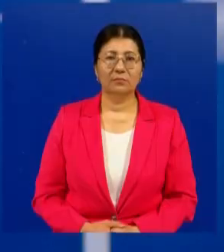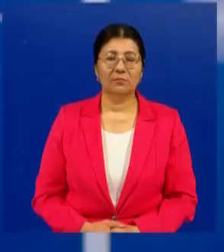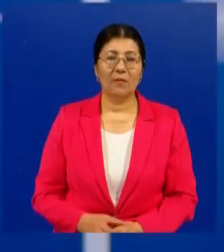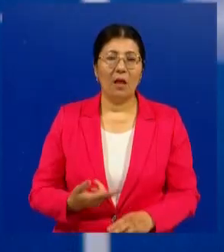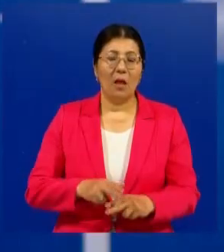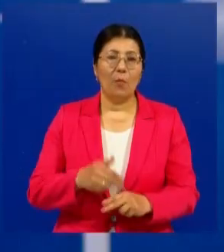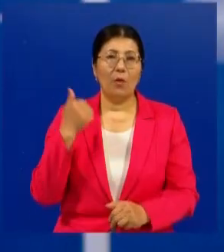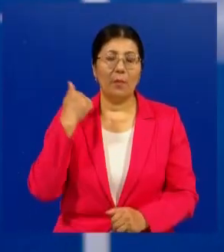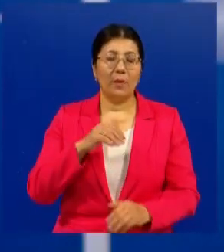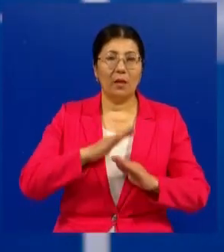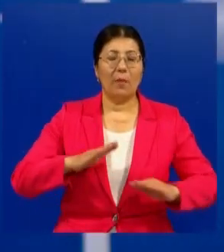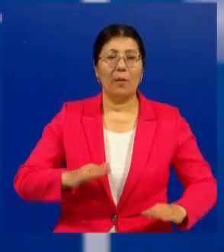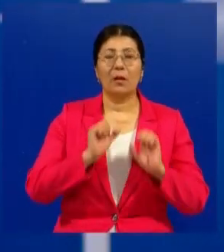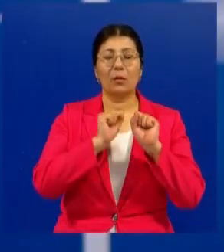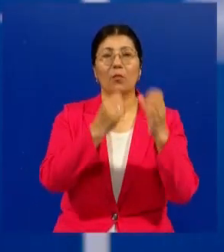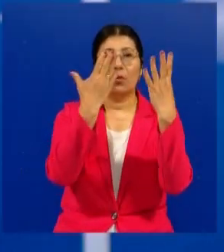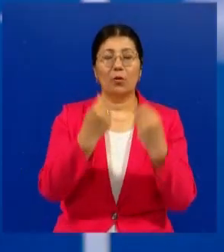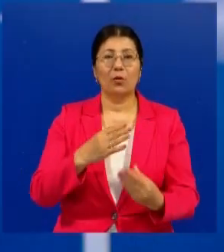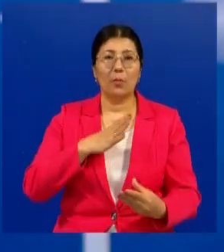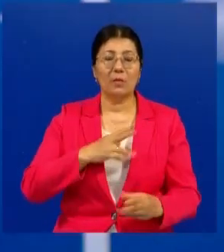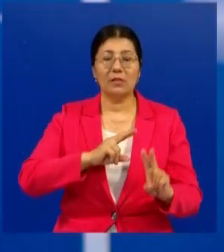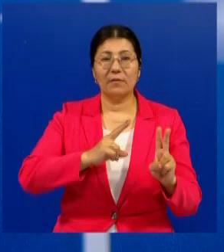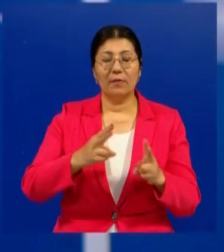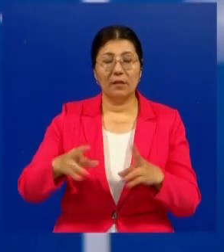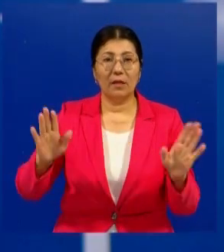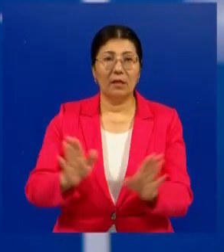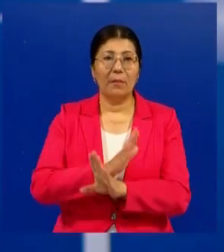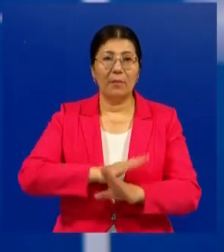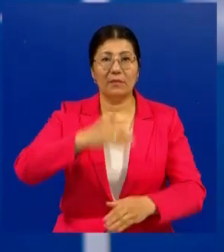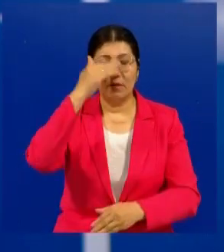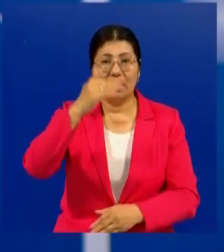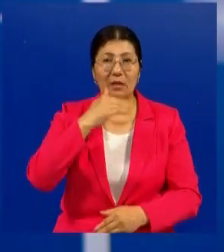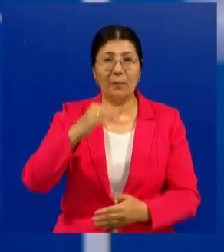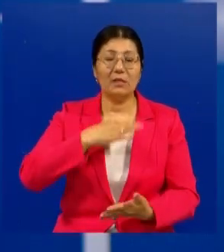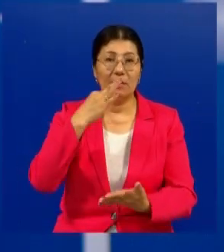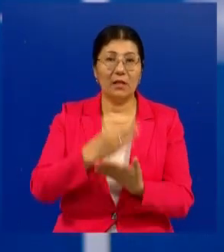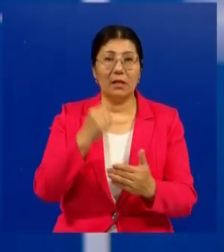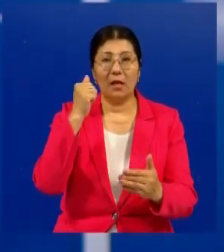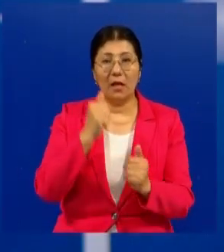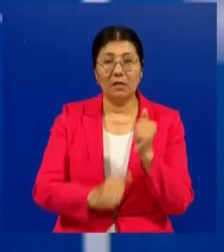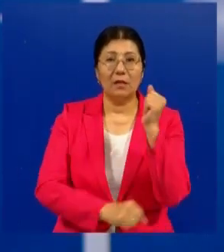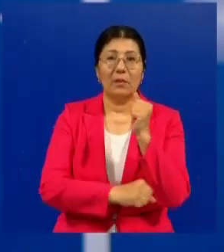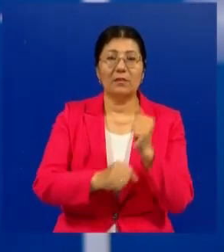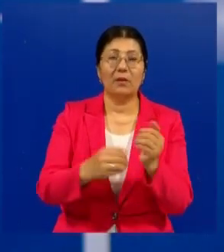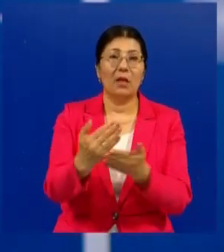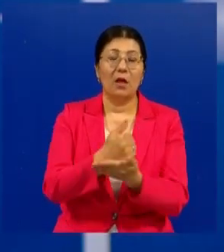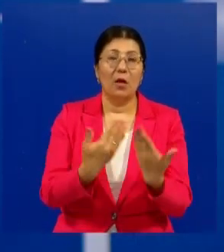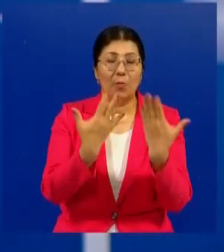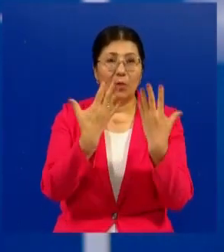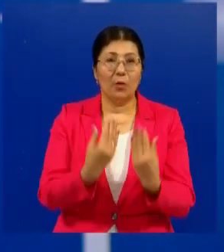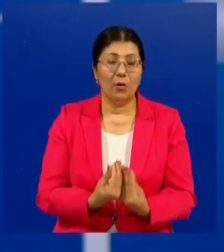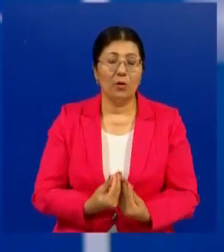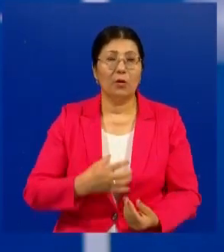Бұл аптада балаларды қорғау күні өтті. Ән би ғана емес, ата-аналар мен балаға жауапты әр сала маманы жиналып бүгінгі күннің